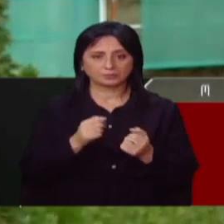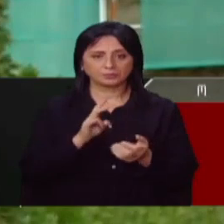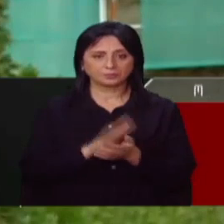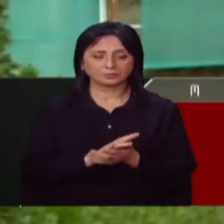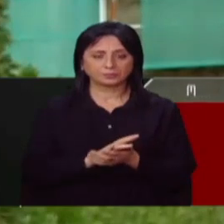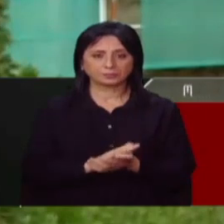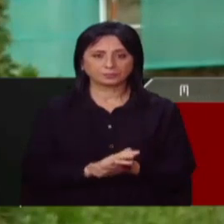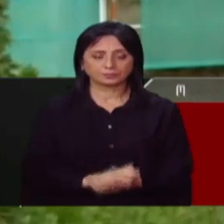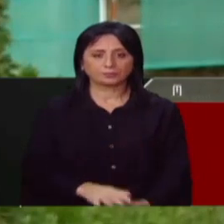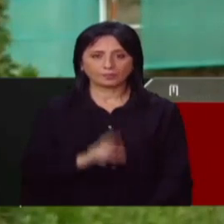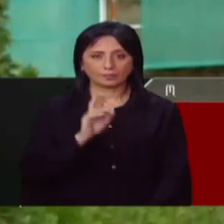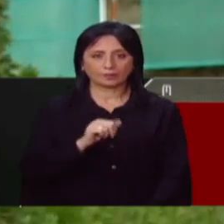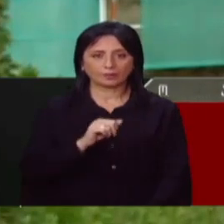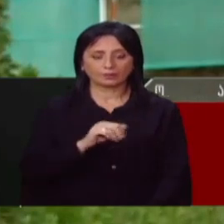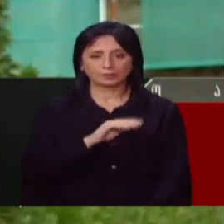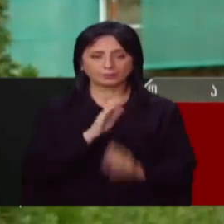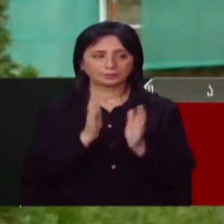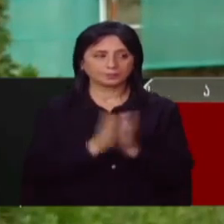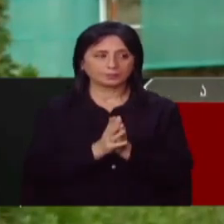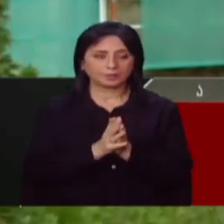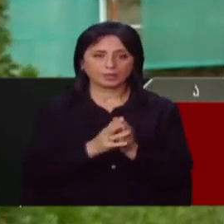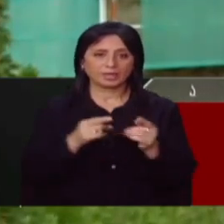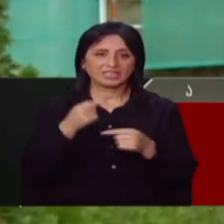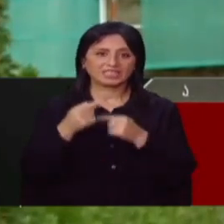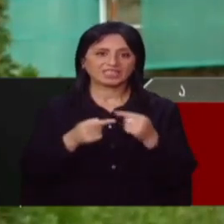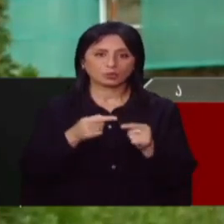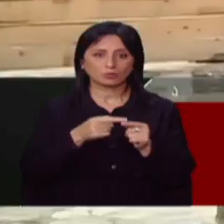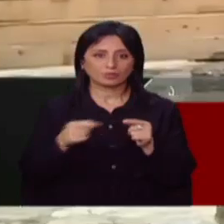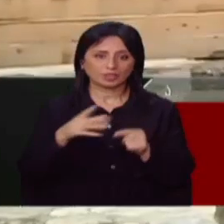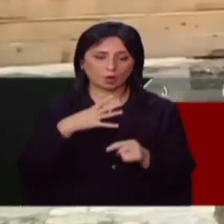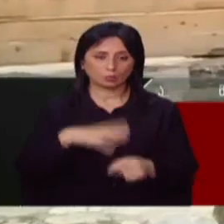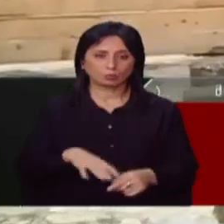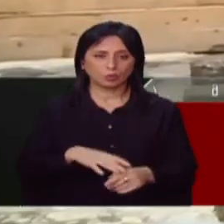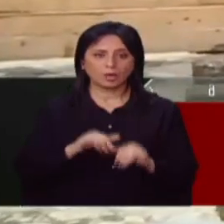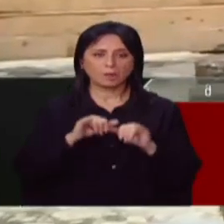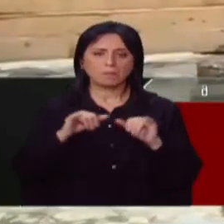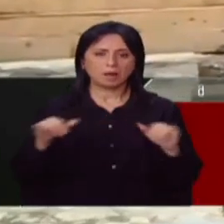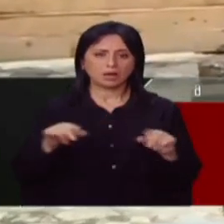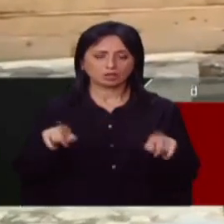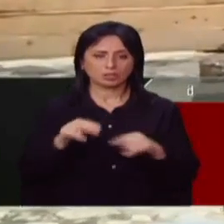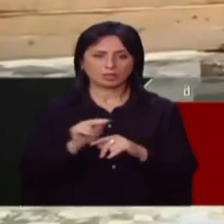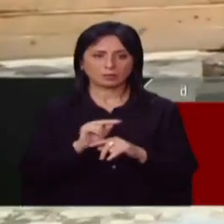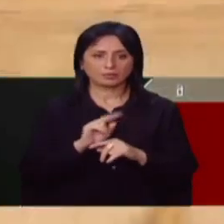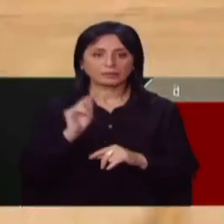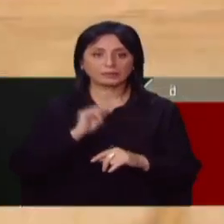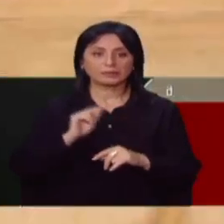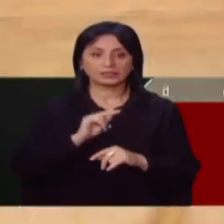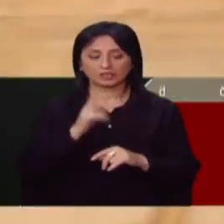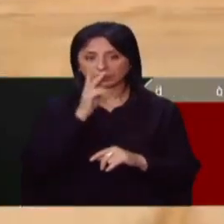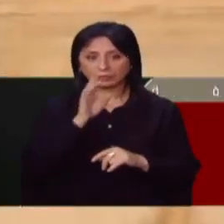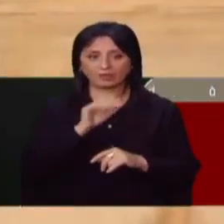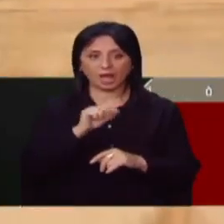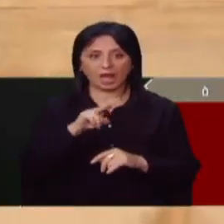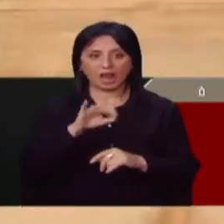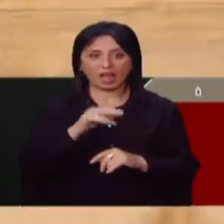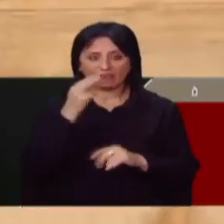და მთელი საუკუნეების მანძილს გაუძლოს. ფართომასშტაბიანი სარეაბილიტაციო სამუშაოების მიუხედავად